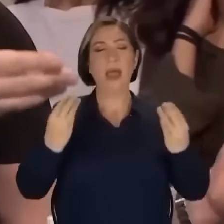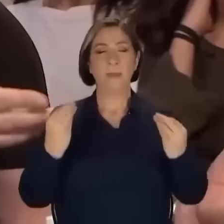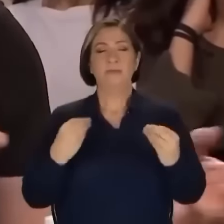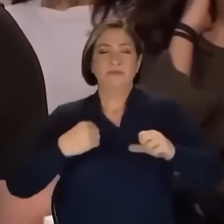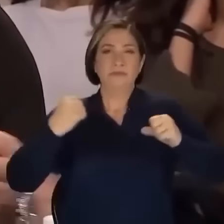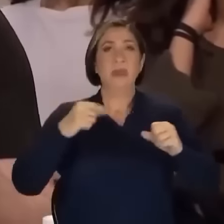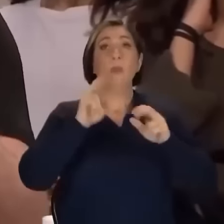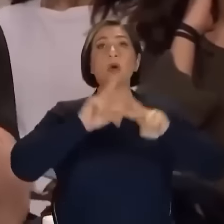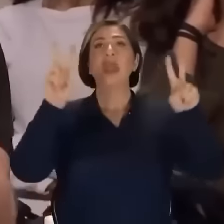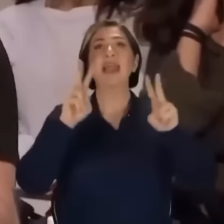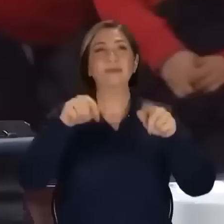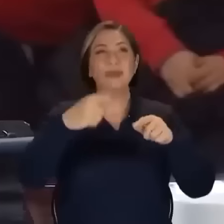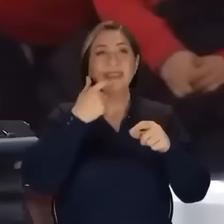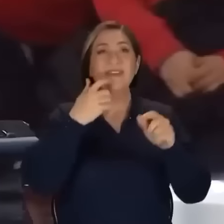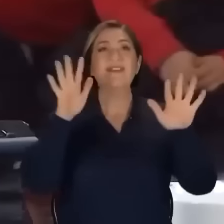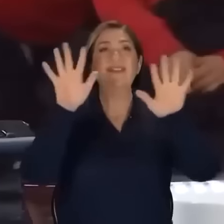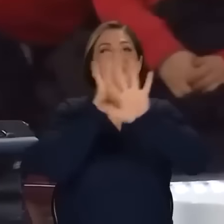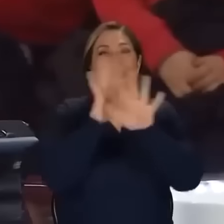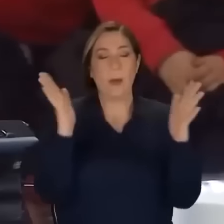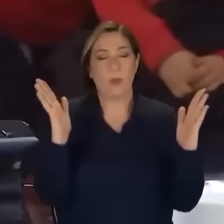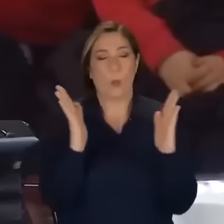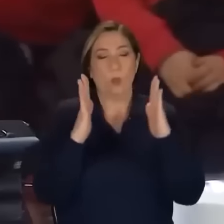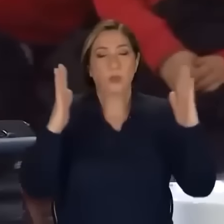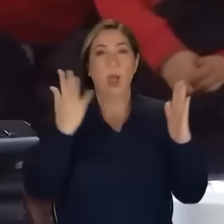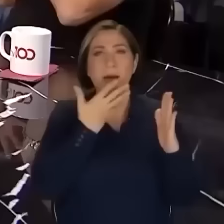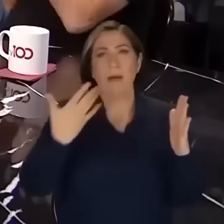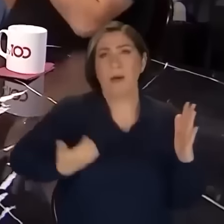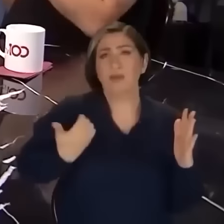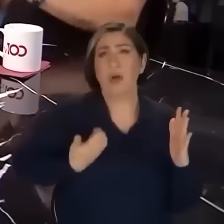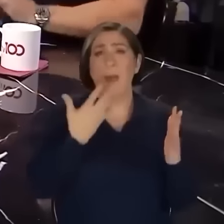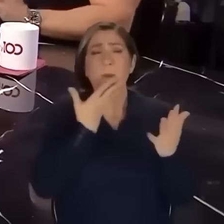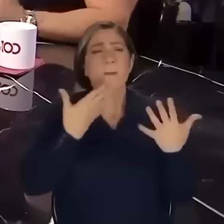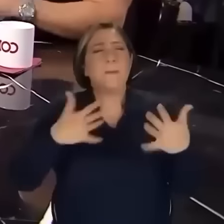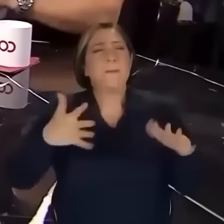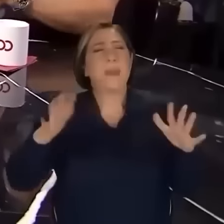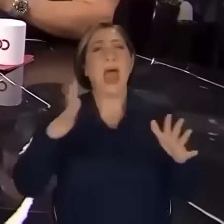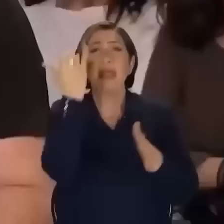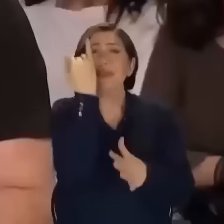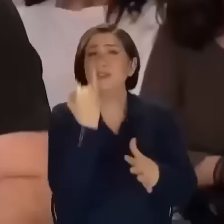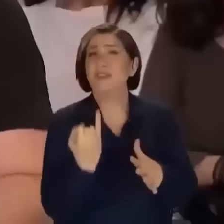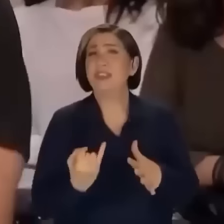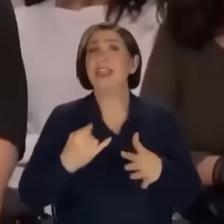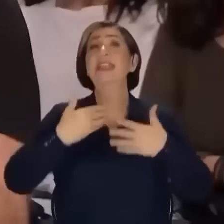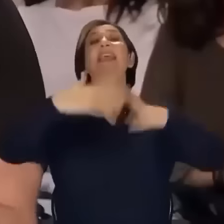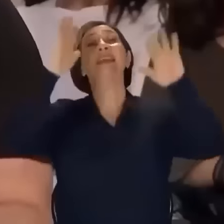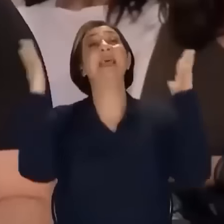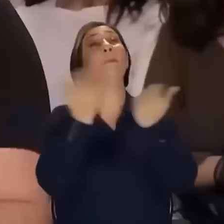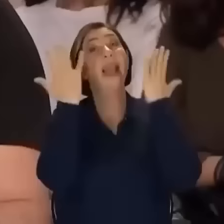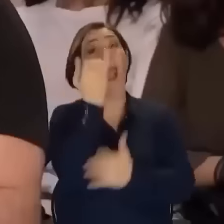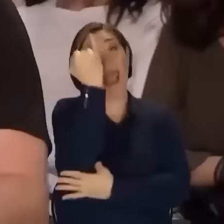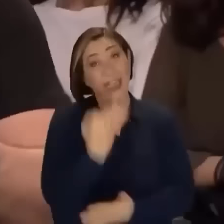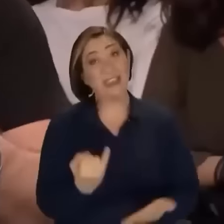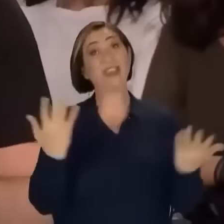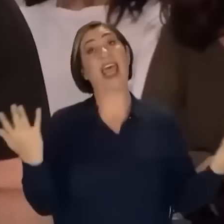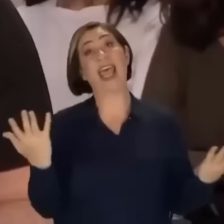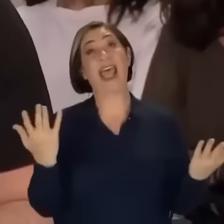çağdaki bu verilen imkanlar filtreler ya Herkes çok yakışıklı herkes bebeksi herkes ince değilse bile ince anasını